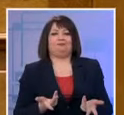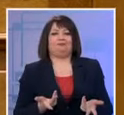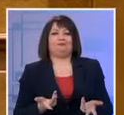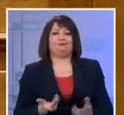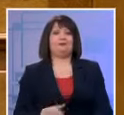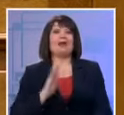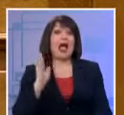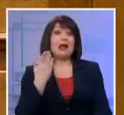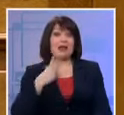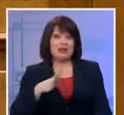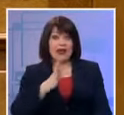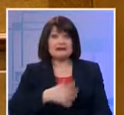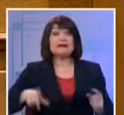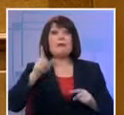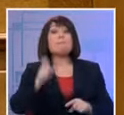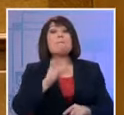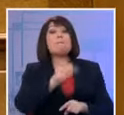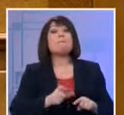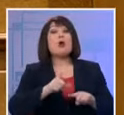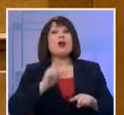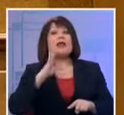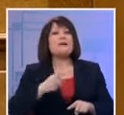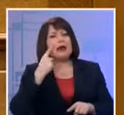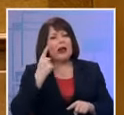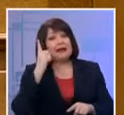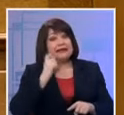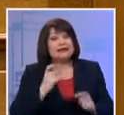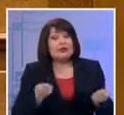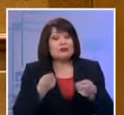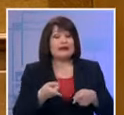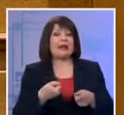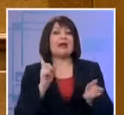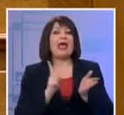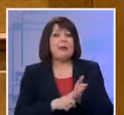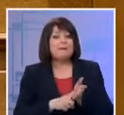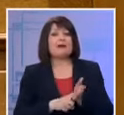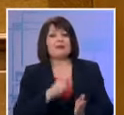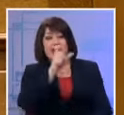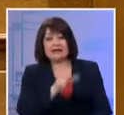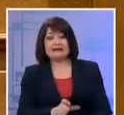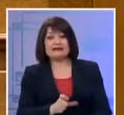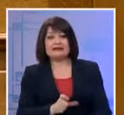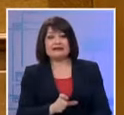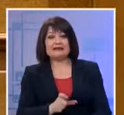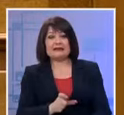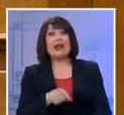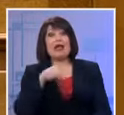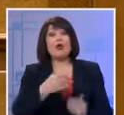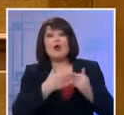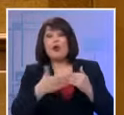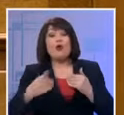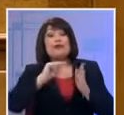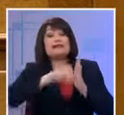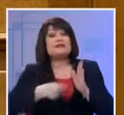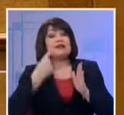Εάν θέλετε οι πολίτες να γνωρίζουν πραγματικά κάθε μέρα τι γίνεται, θα έπρεπε να έχετε ήδη φέρει την επέκταση του μνημονίου